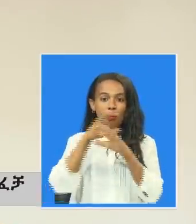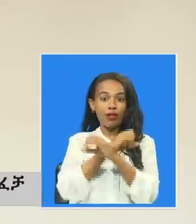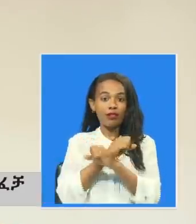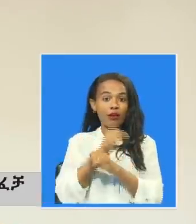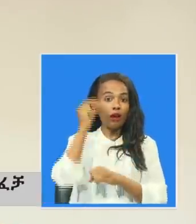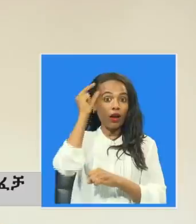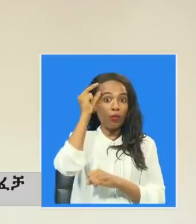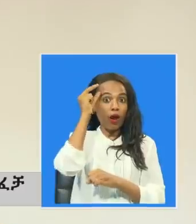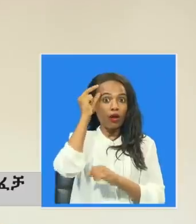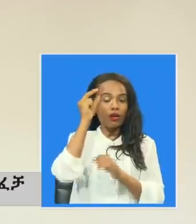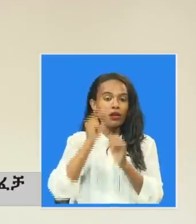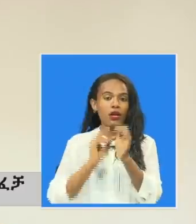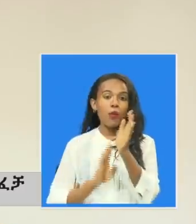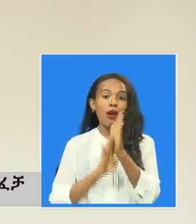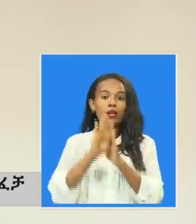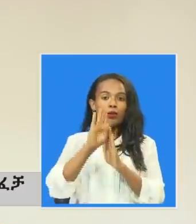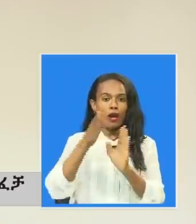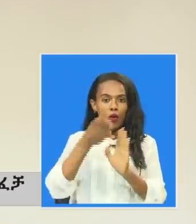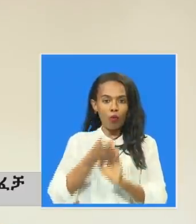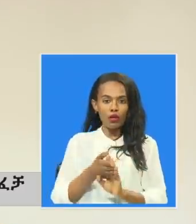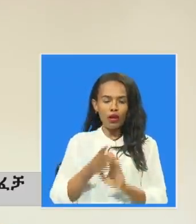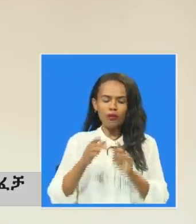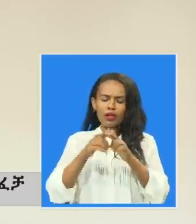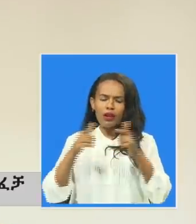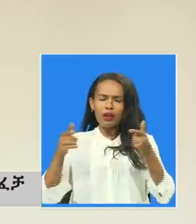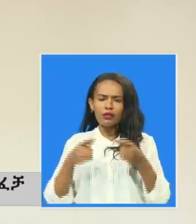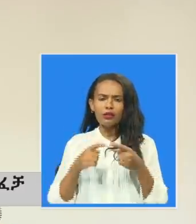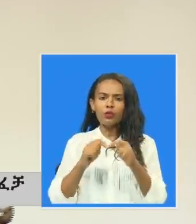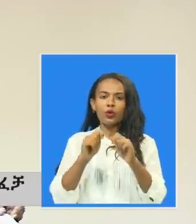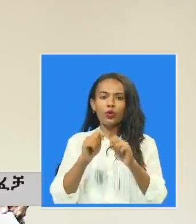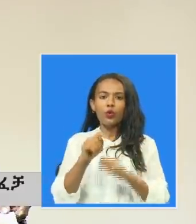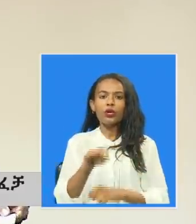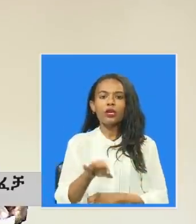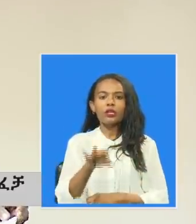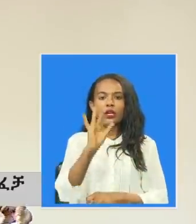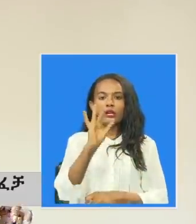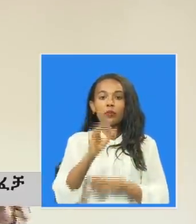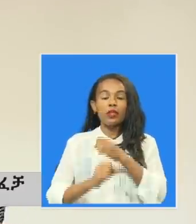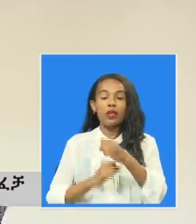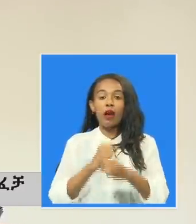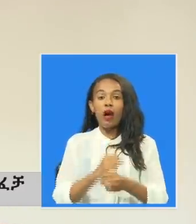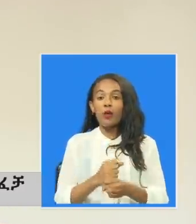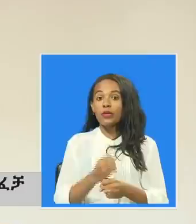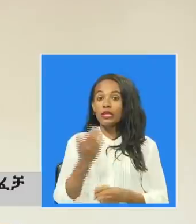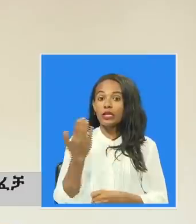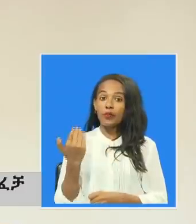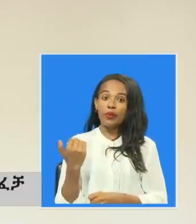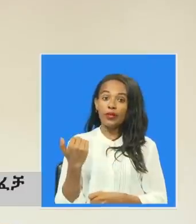ባህል ከማዳበር አኳያም ትልቅ ተሞክሮ የተገኘበት አመት ነበር።